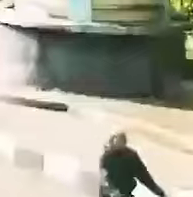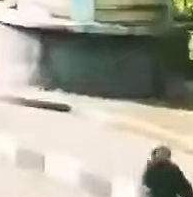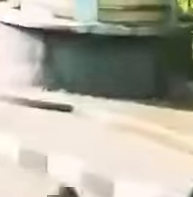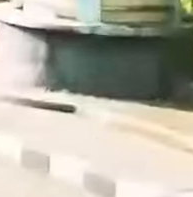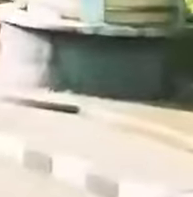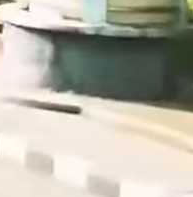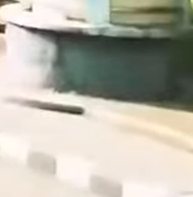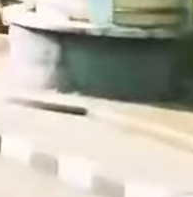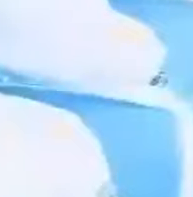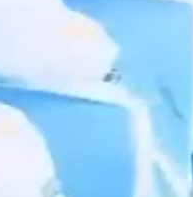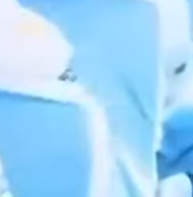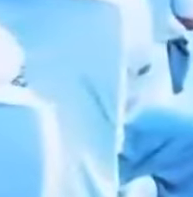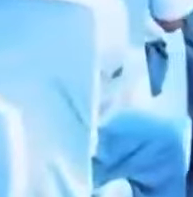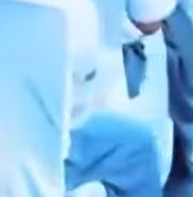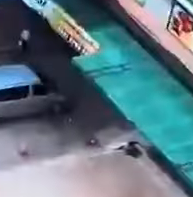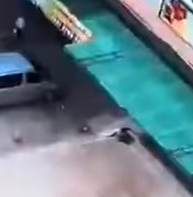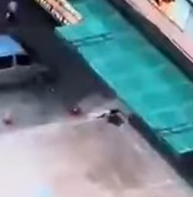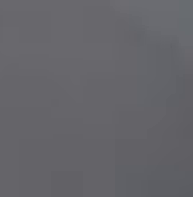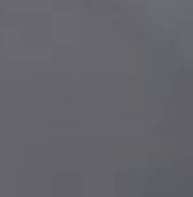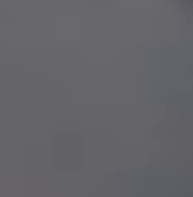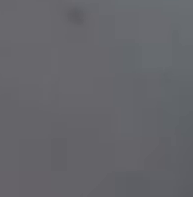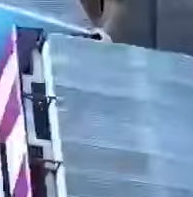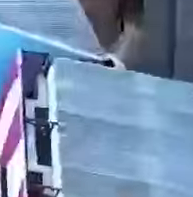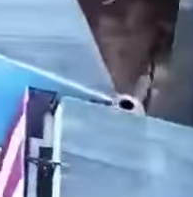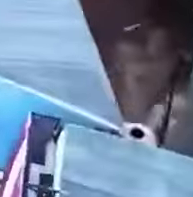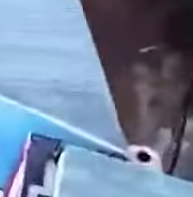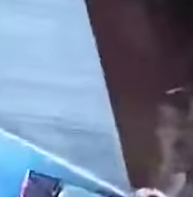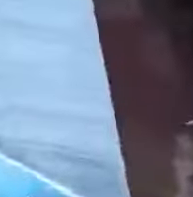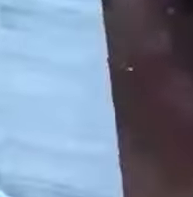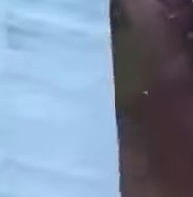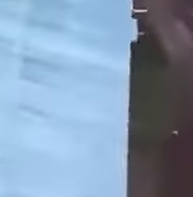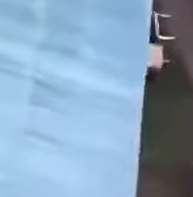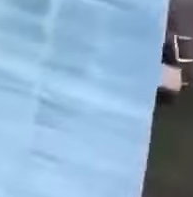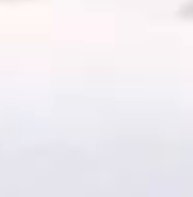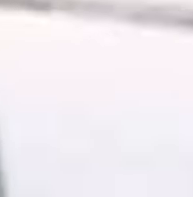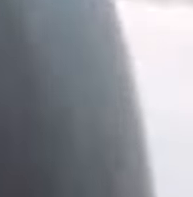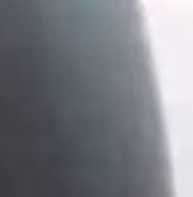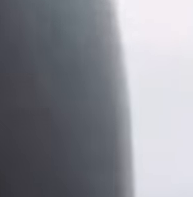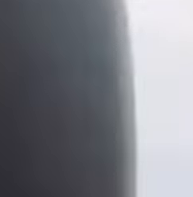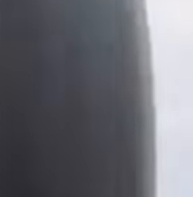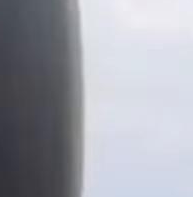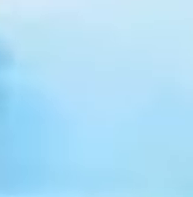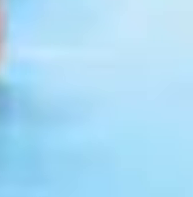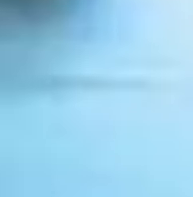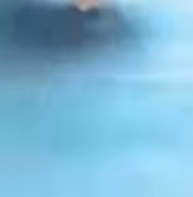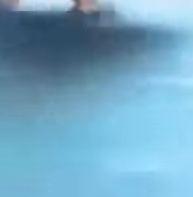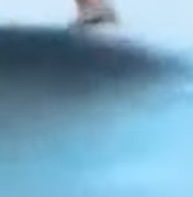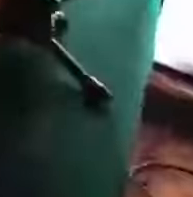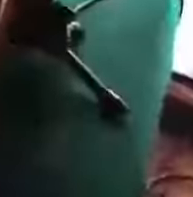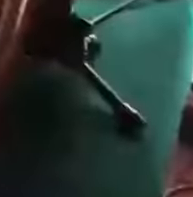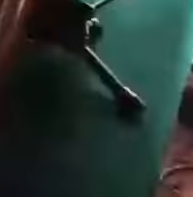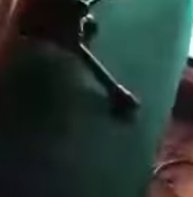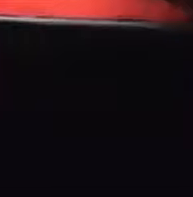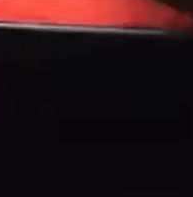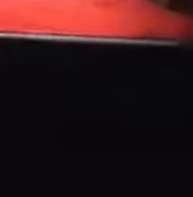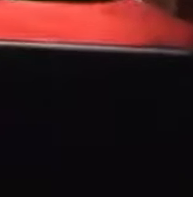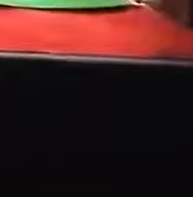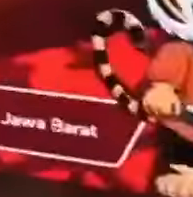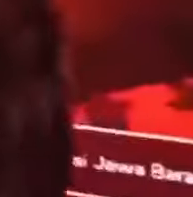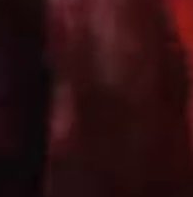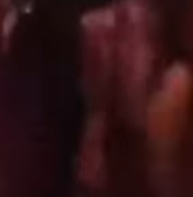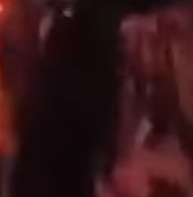Masyarakat diharapkan dapat dengan cerdas memilih pemimpin yang berkualitas. Event ini juga menampilkan beberapa kesenian dan budaya